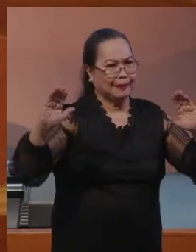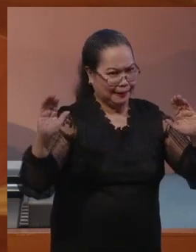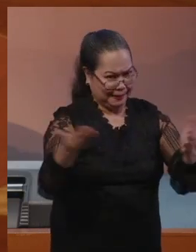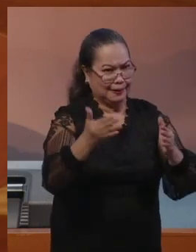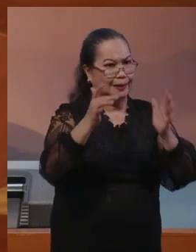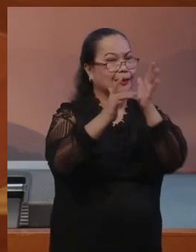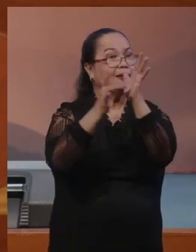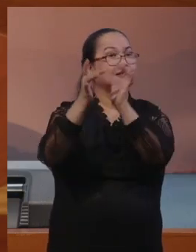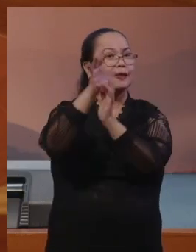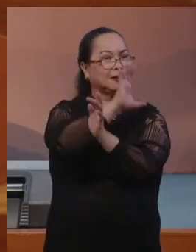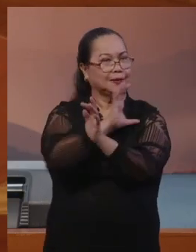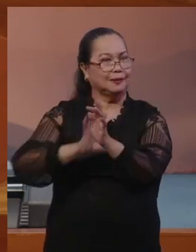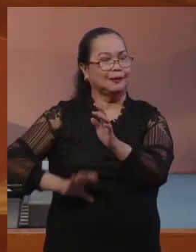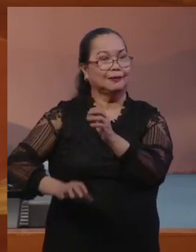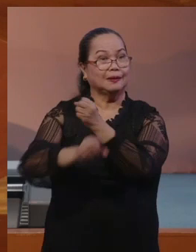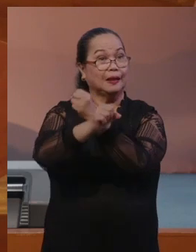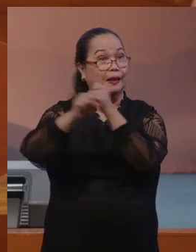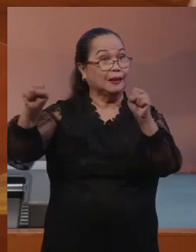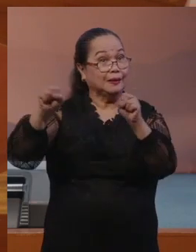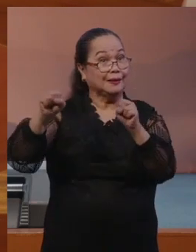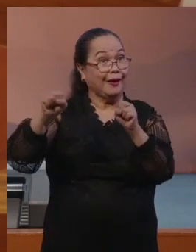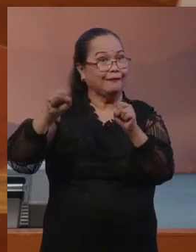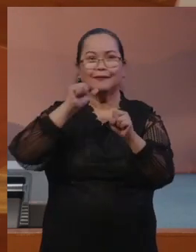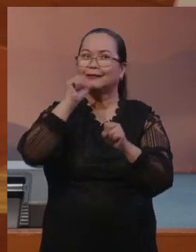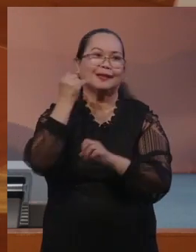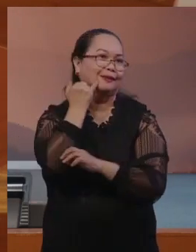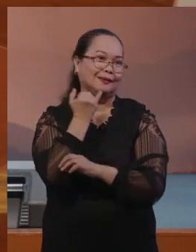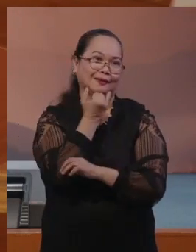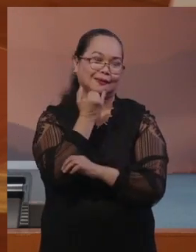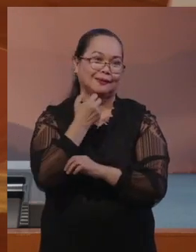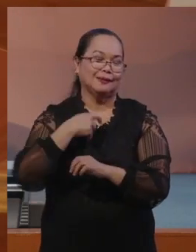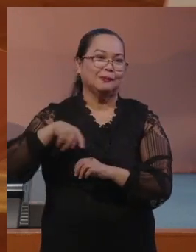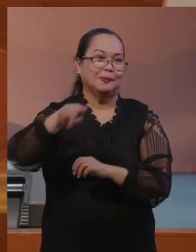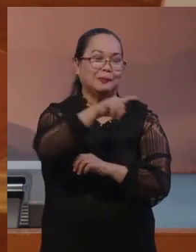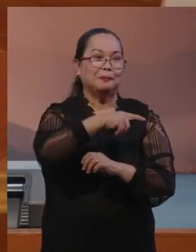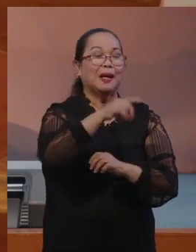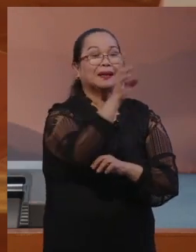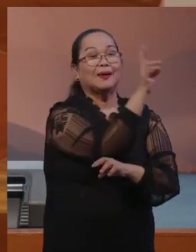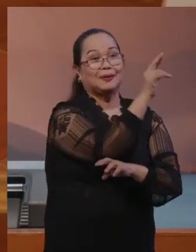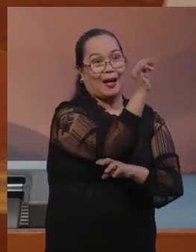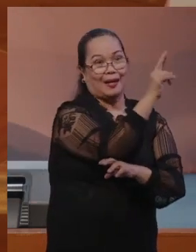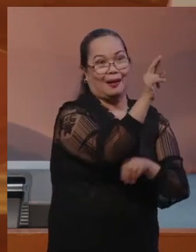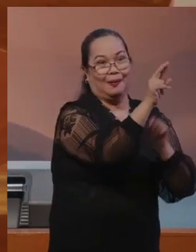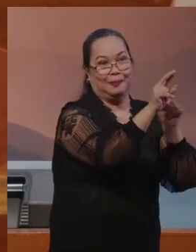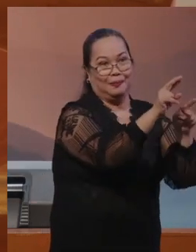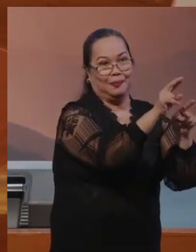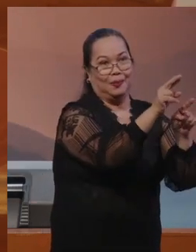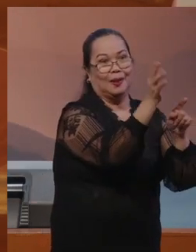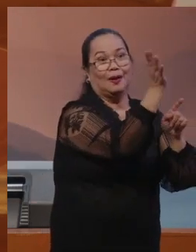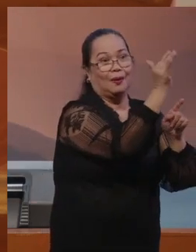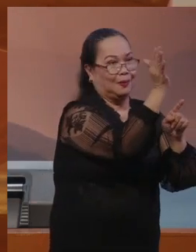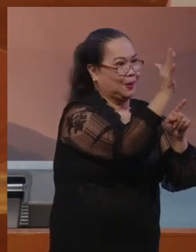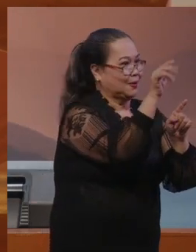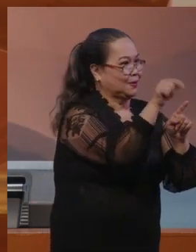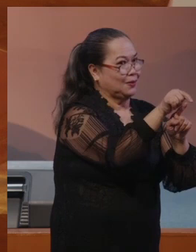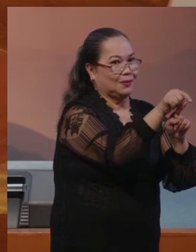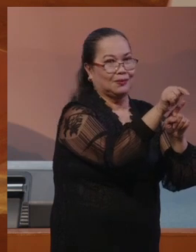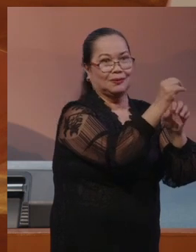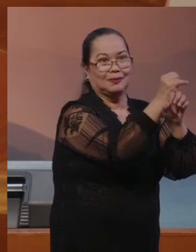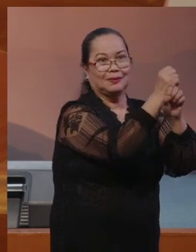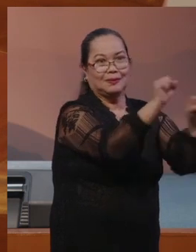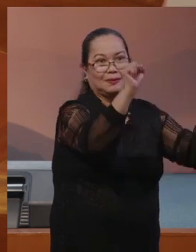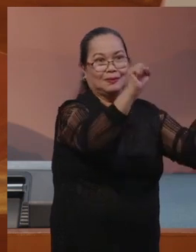lang ng Diyos ay hindi Israelita, kundi isang pagano at isang prostitute.